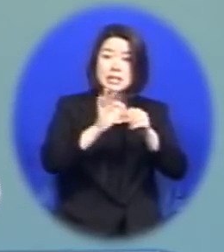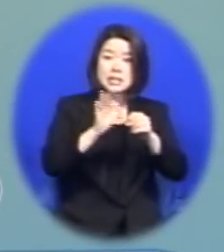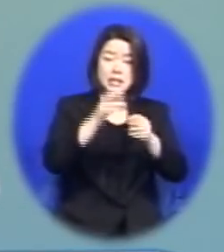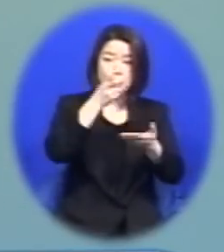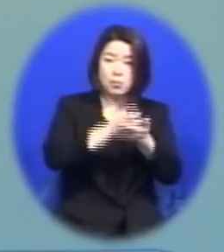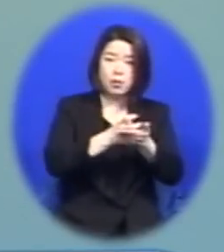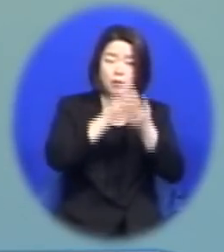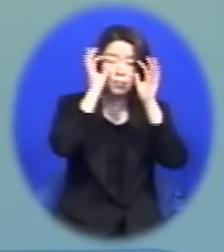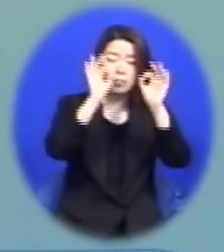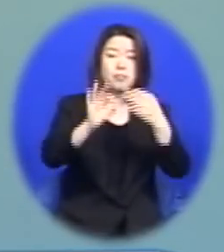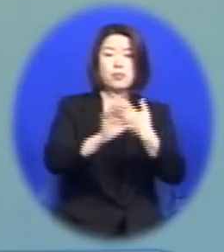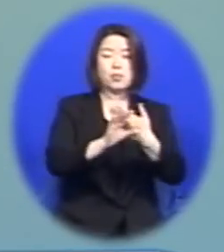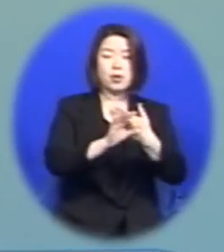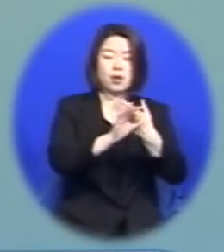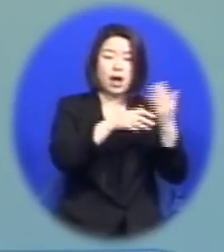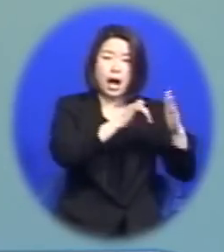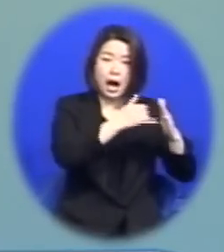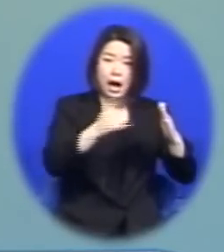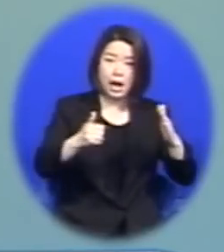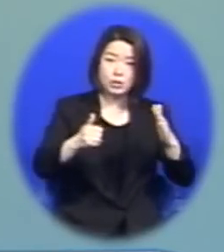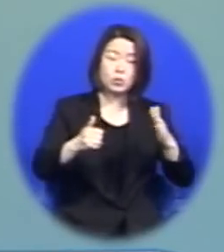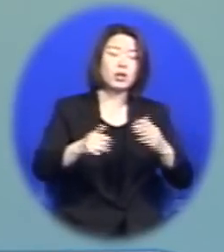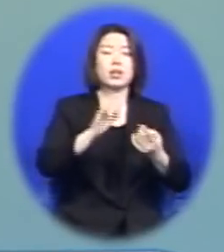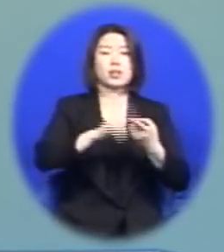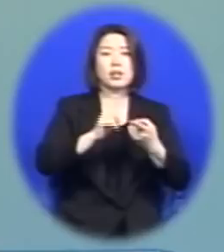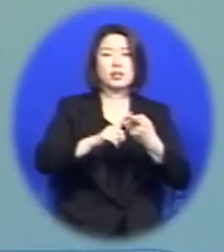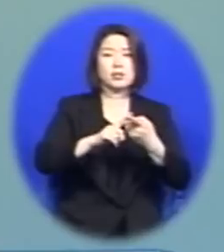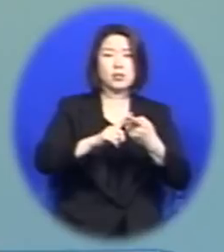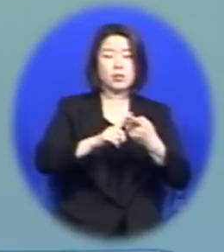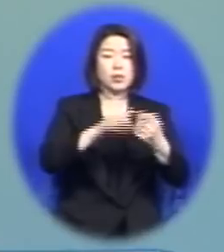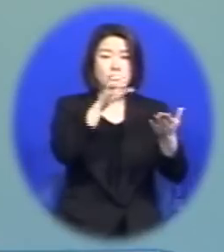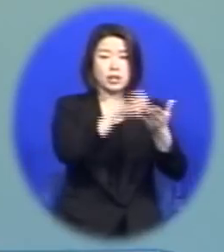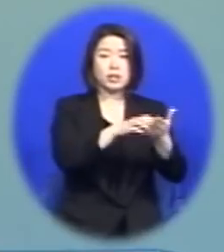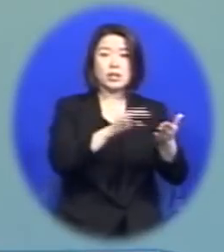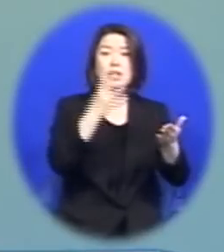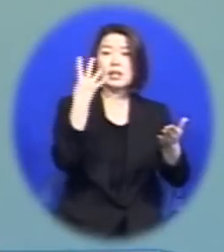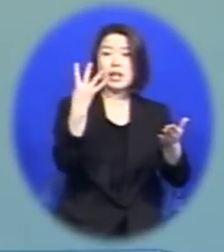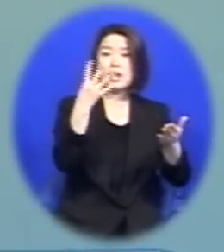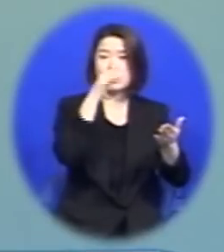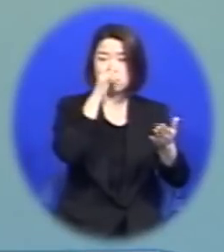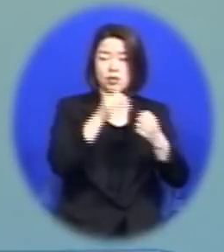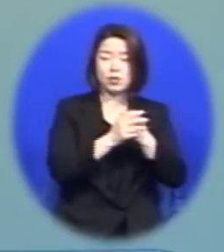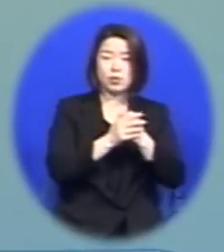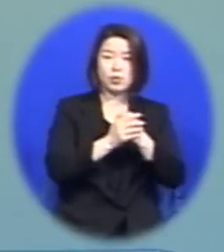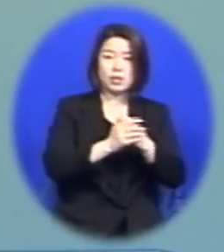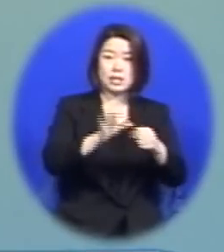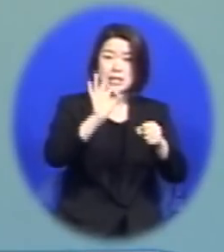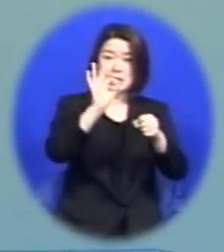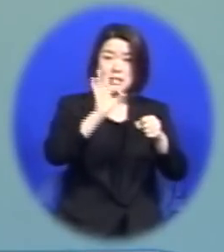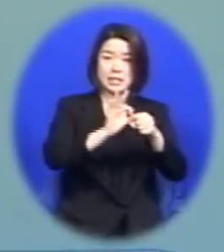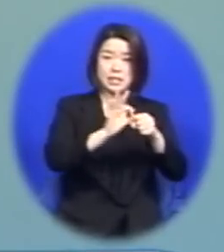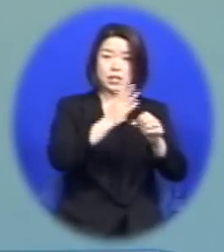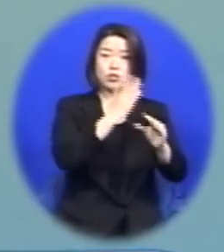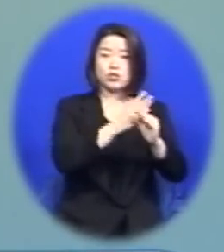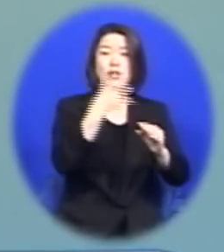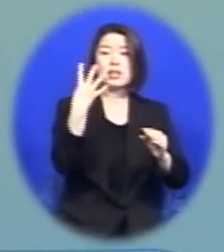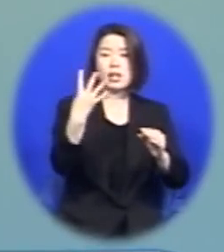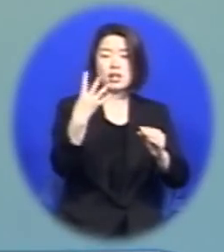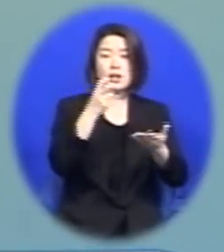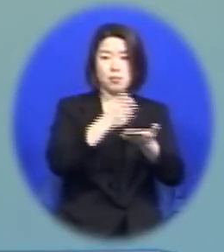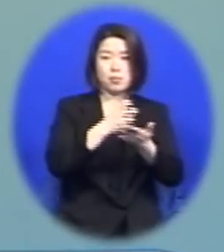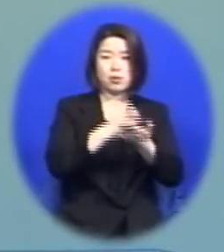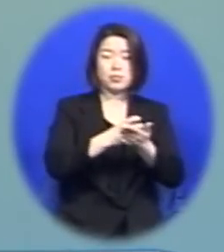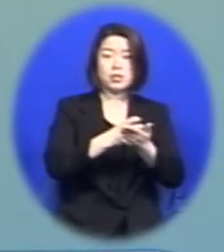자녀들 가족에 대해서 언급 안 십계명이 내게 명입니다 십계명 중에 10개 즉 계명 중에 내게